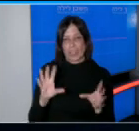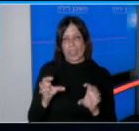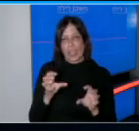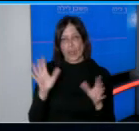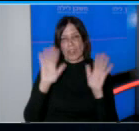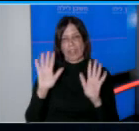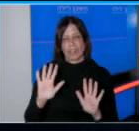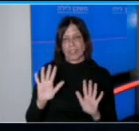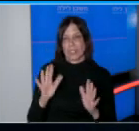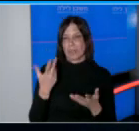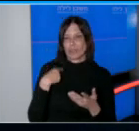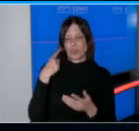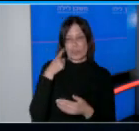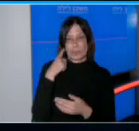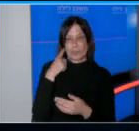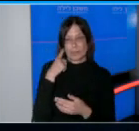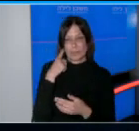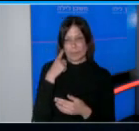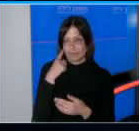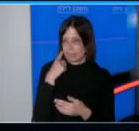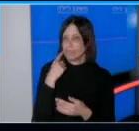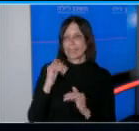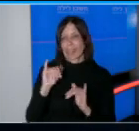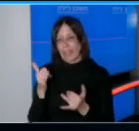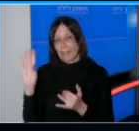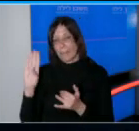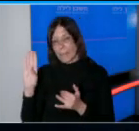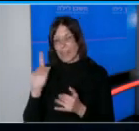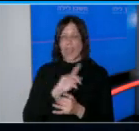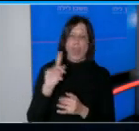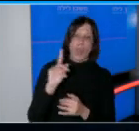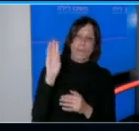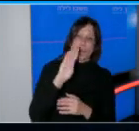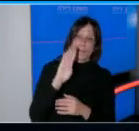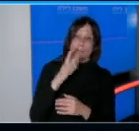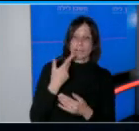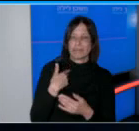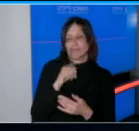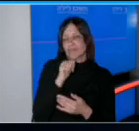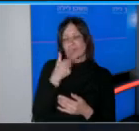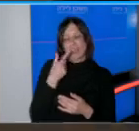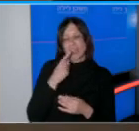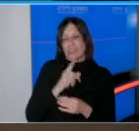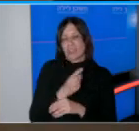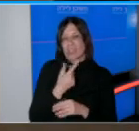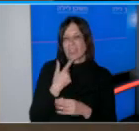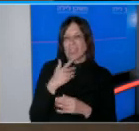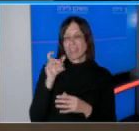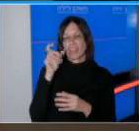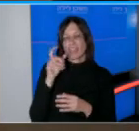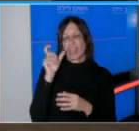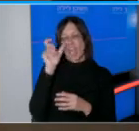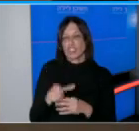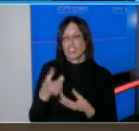וטלוויזיה, זה כל מה שאנחנו שומעים, כן ביבי או לא ביבי. אז אני לא רוצה להיות גסה, אבל האיש